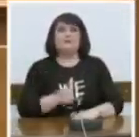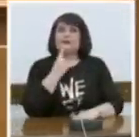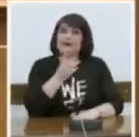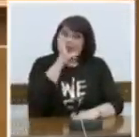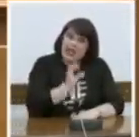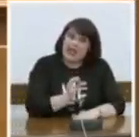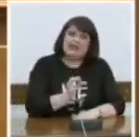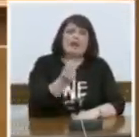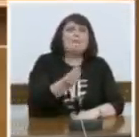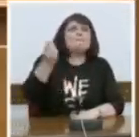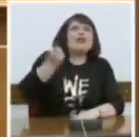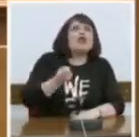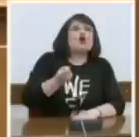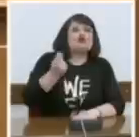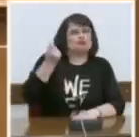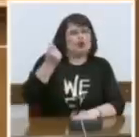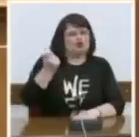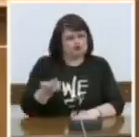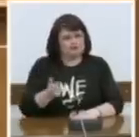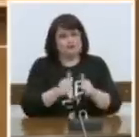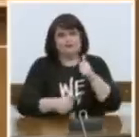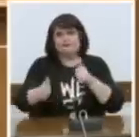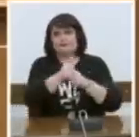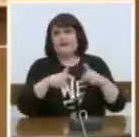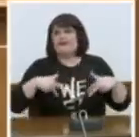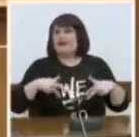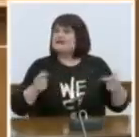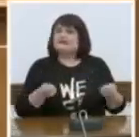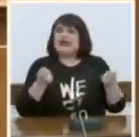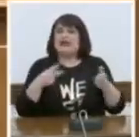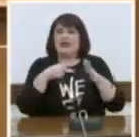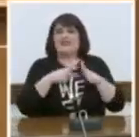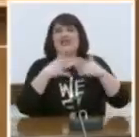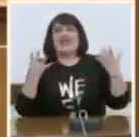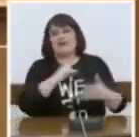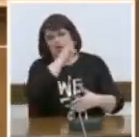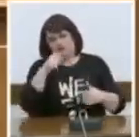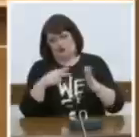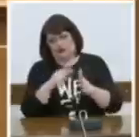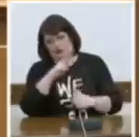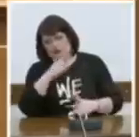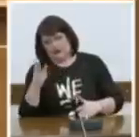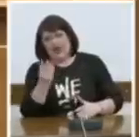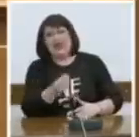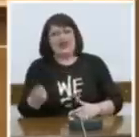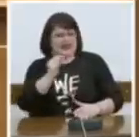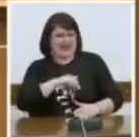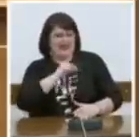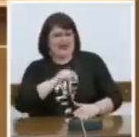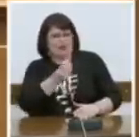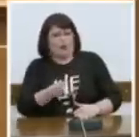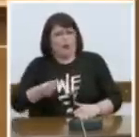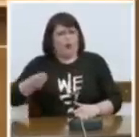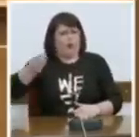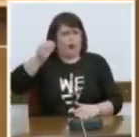με τον πληθωρισμό. Ποια ήταν η προτεραιότητα η πραγματική της κυβέρνησης το 19-23? Είναι υπερκέρδη, και ας τα λένε κάποια απρόσμενα,